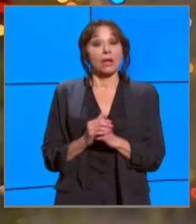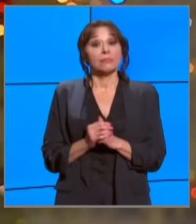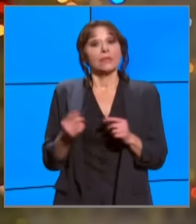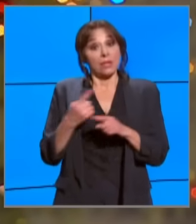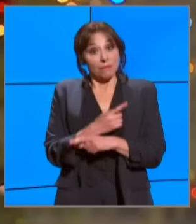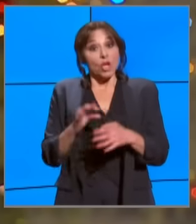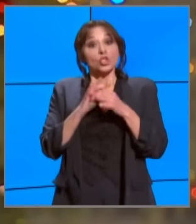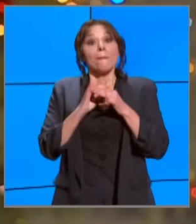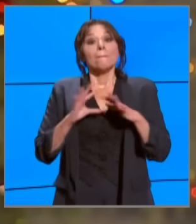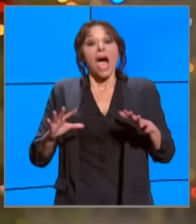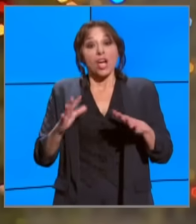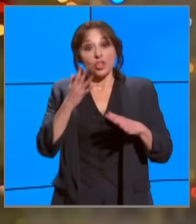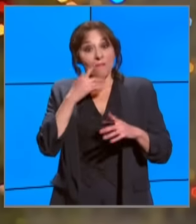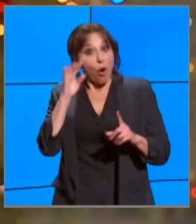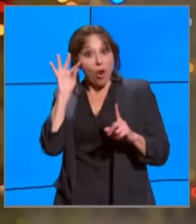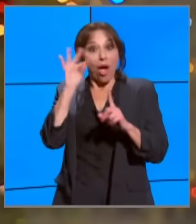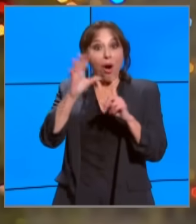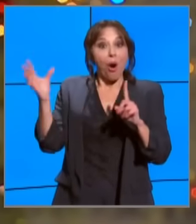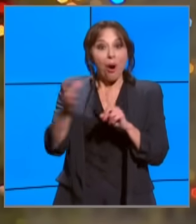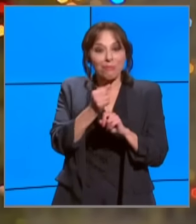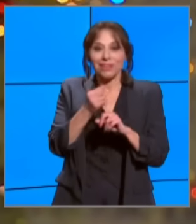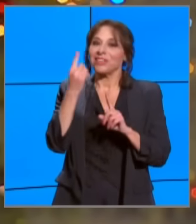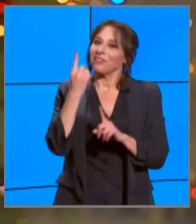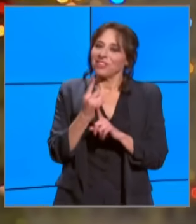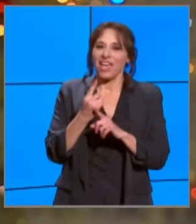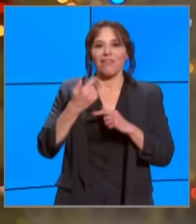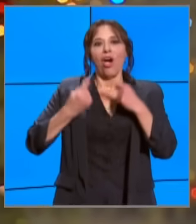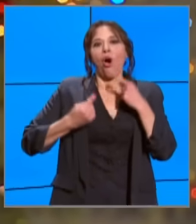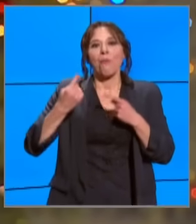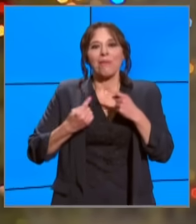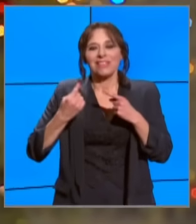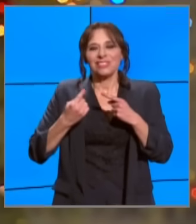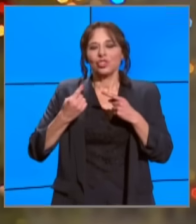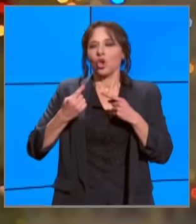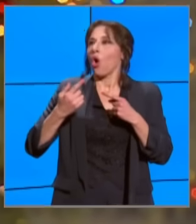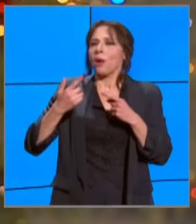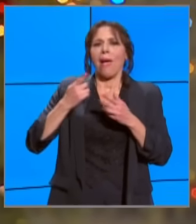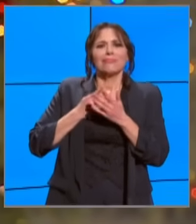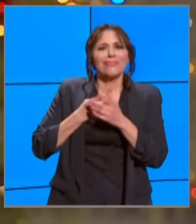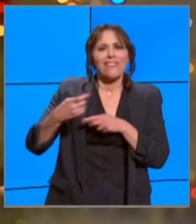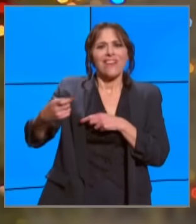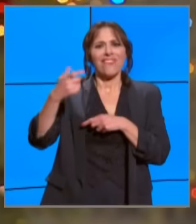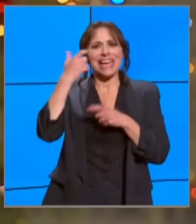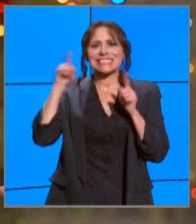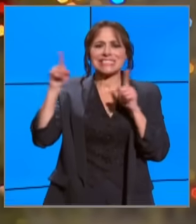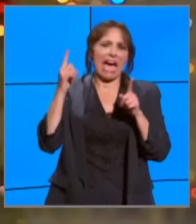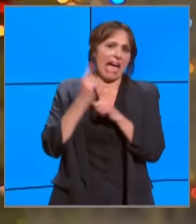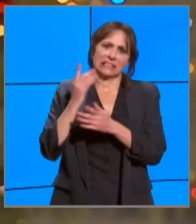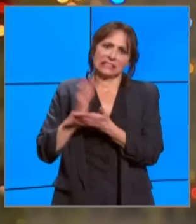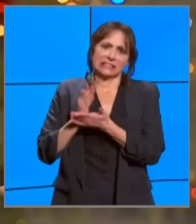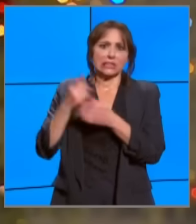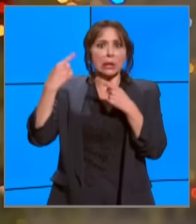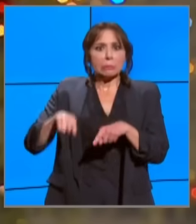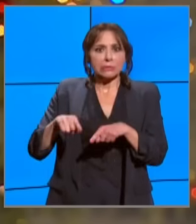vuol dire respingere la logica di una competizione permanente tra gli stati che mette a rischio le sorti dei